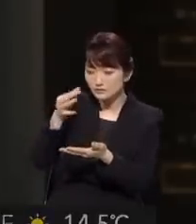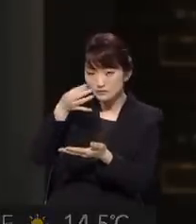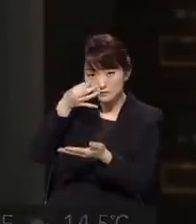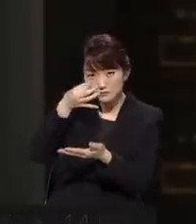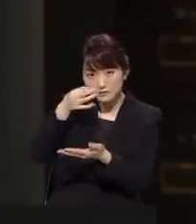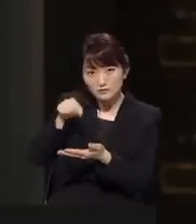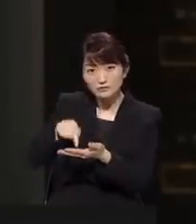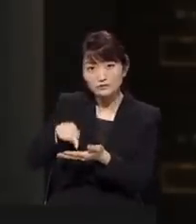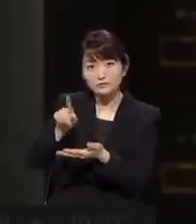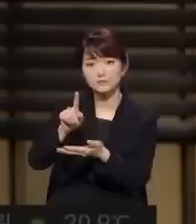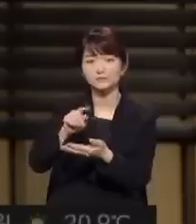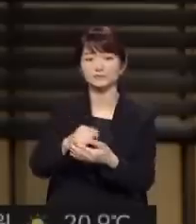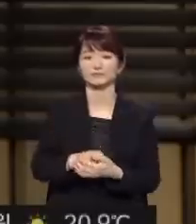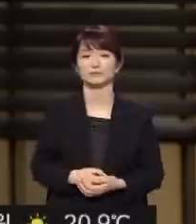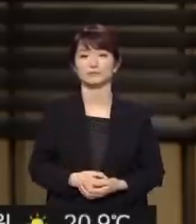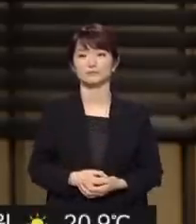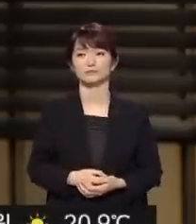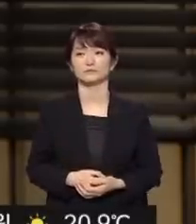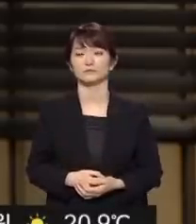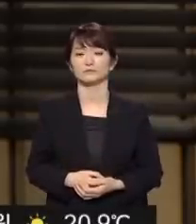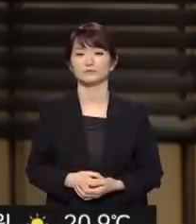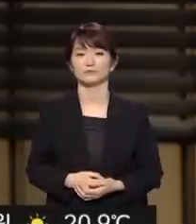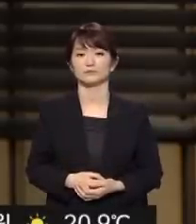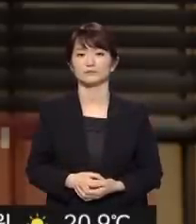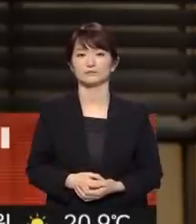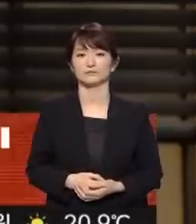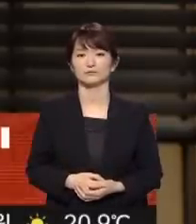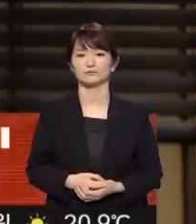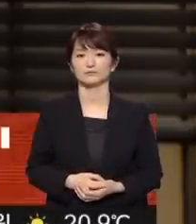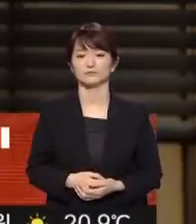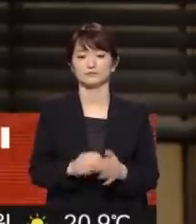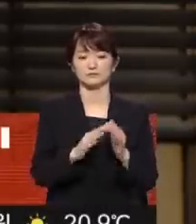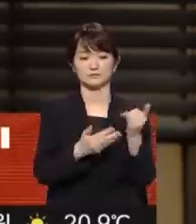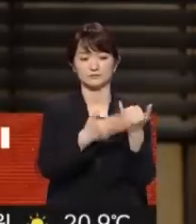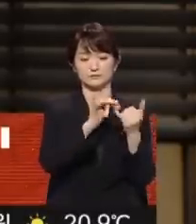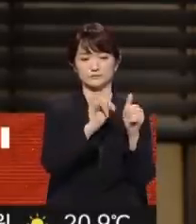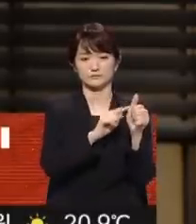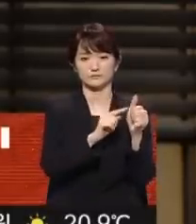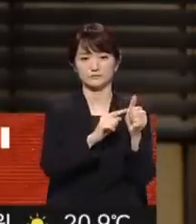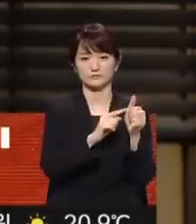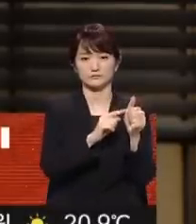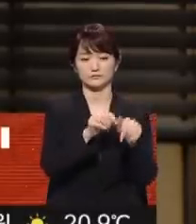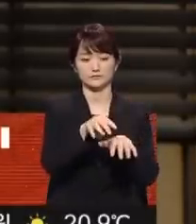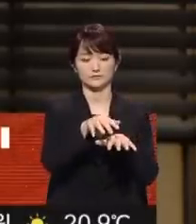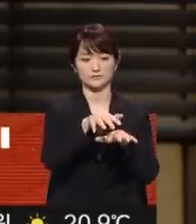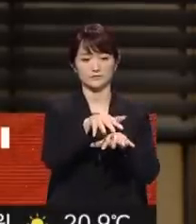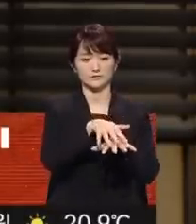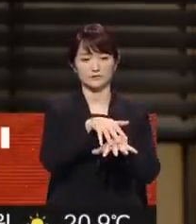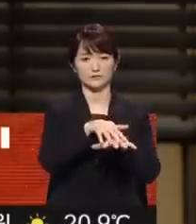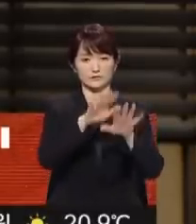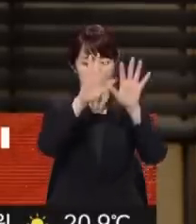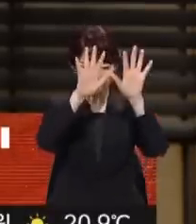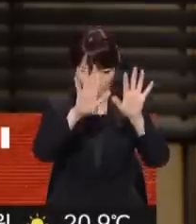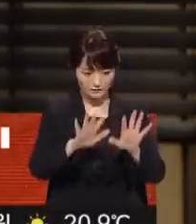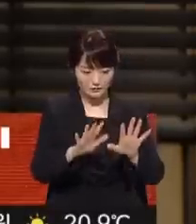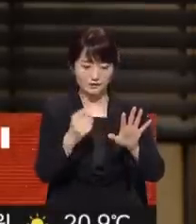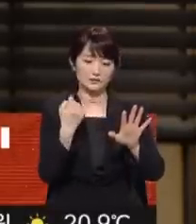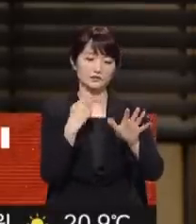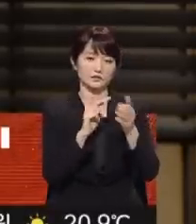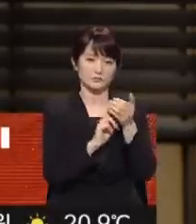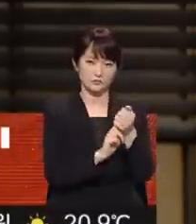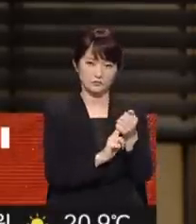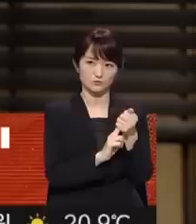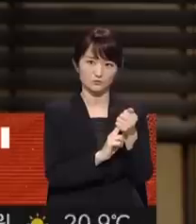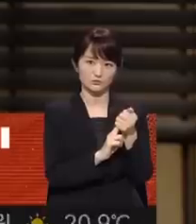경찰이 출동했을 때 이 이제 폭행을 했던 사람으로 추정되는 이 유튜버는 커튼 뒤에 숨어 있었고요. 경찰이 아마